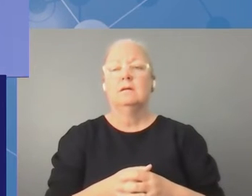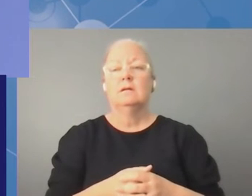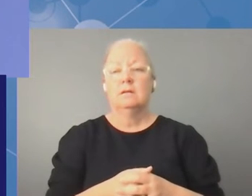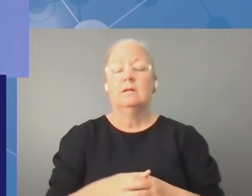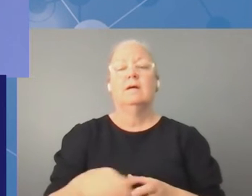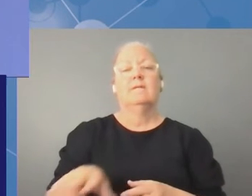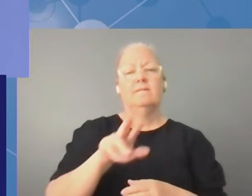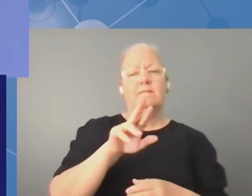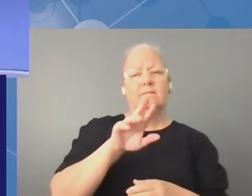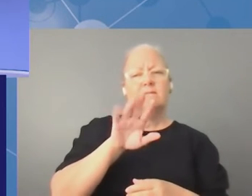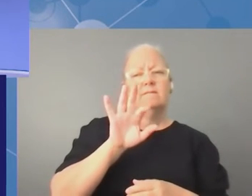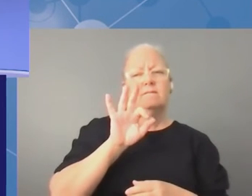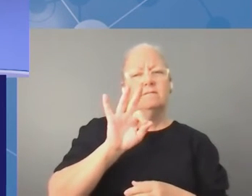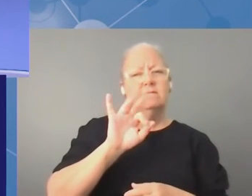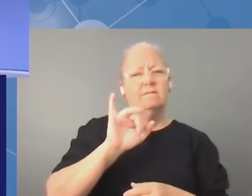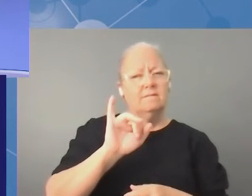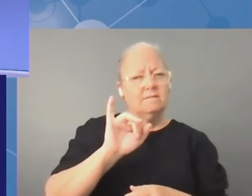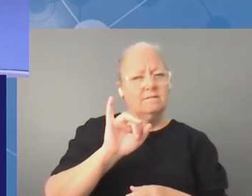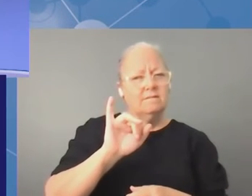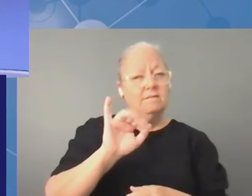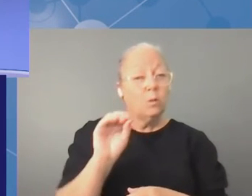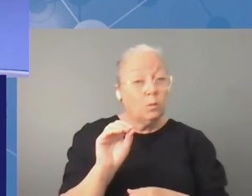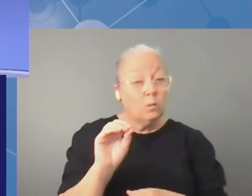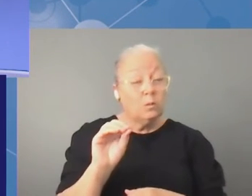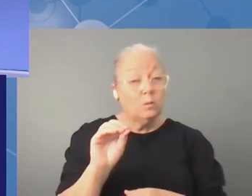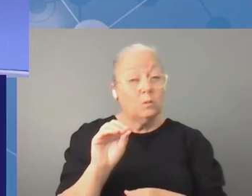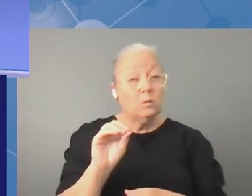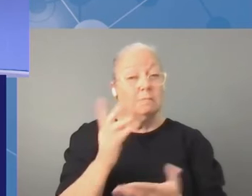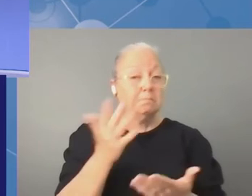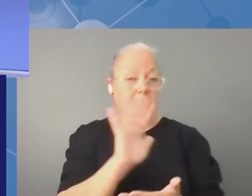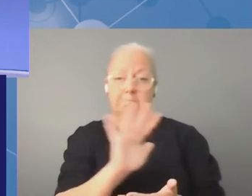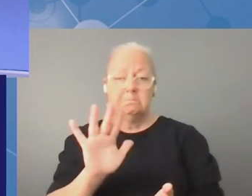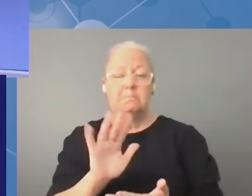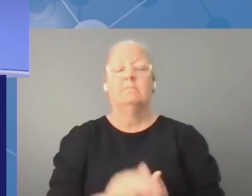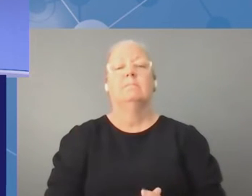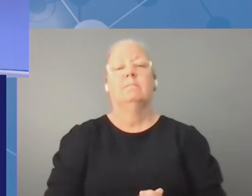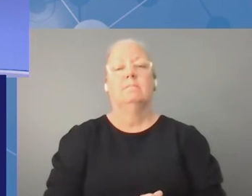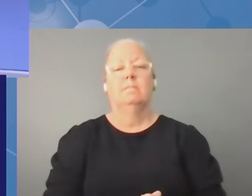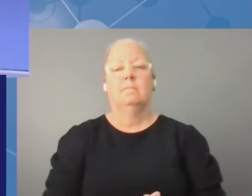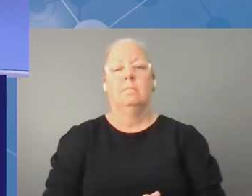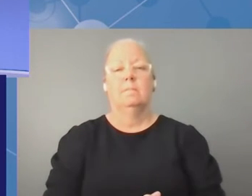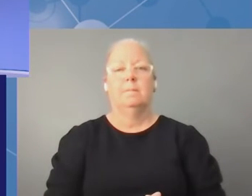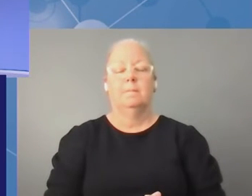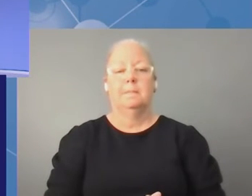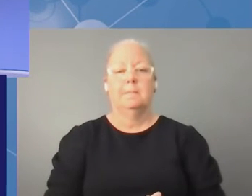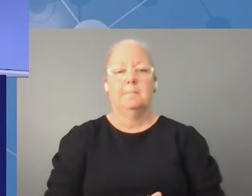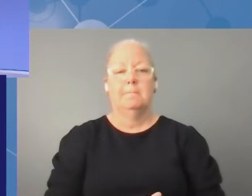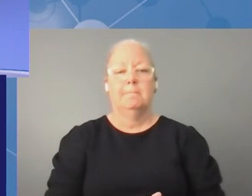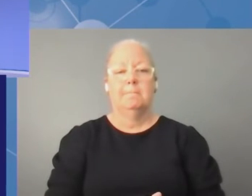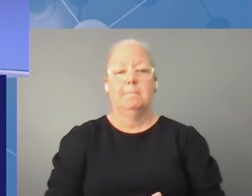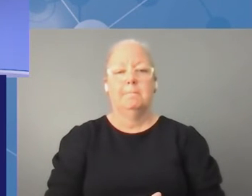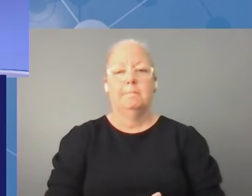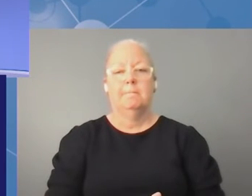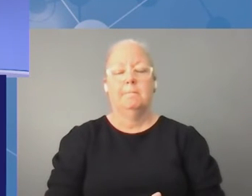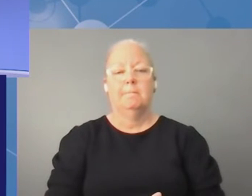онлайн. И прошу прощения, если я неправильно произнесу ваши фамилии или имена.